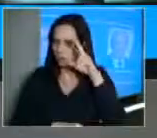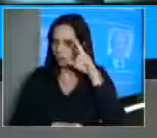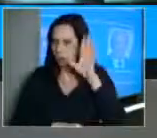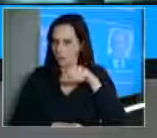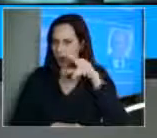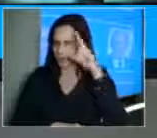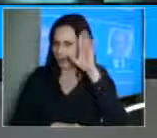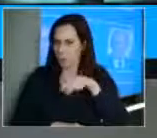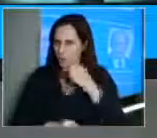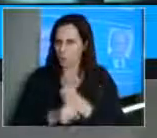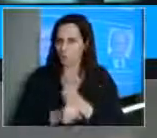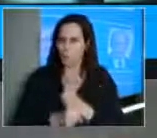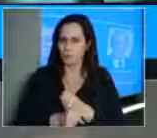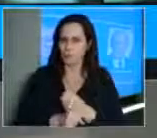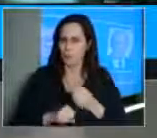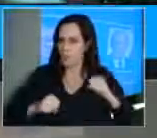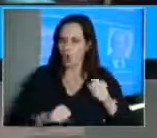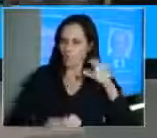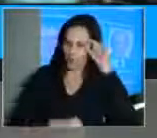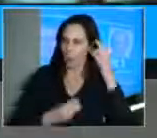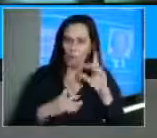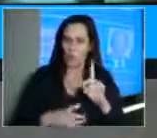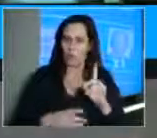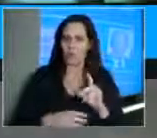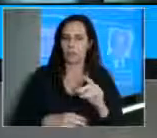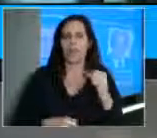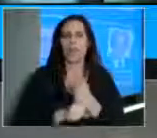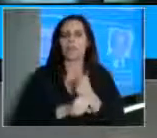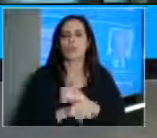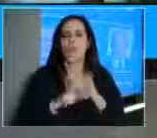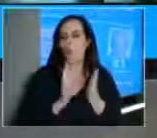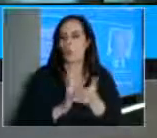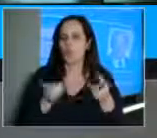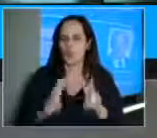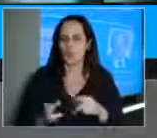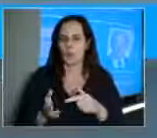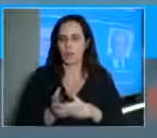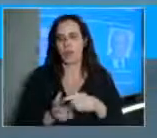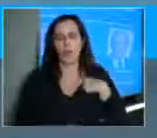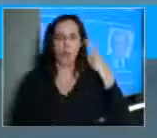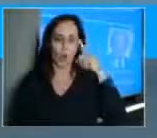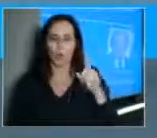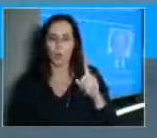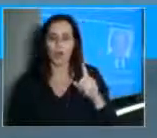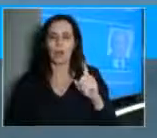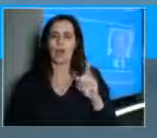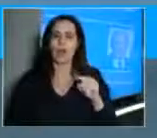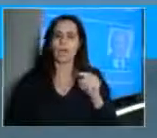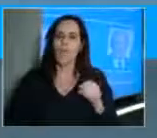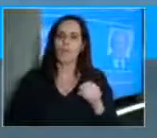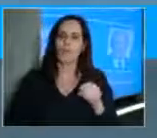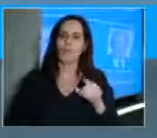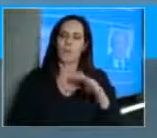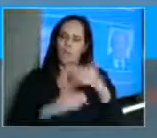בשלטון, וכשביבי בשלטון, או שרון, או שמיר, או לא משנה מי, עושים כל מאמץ כדי להסתייע. אנחנו לא נדע לעולם, אבל התוצאה היא